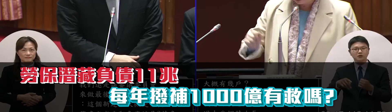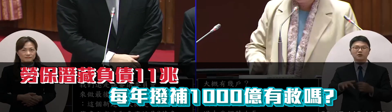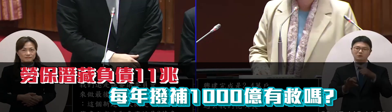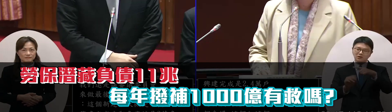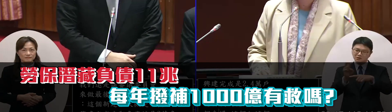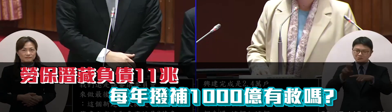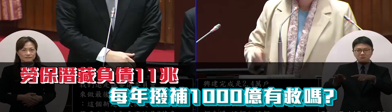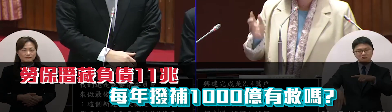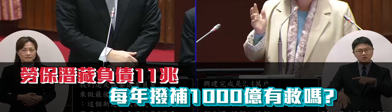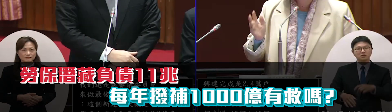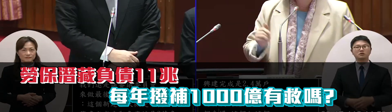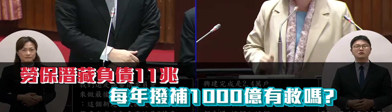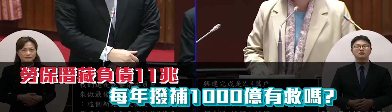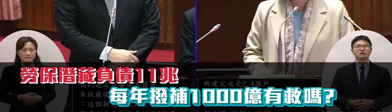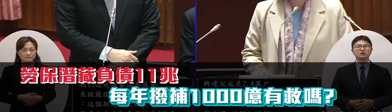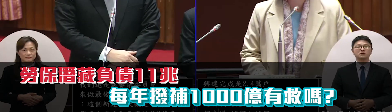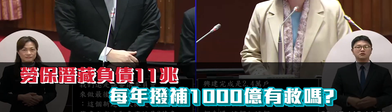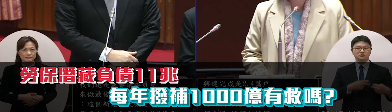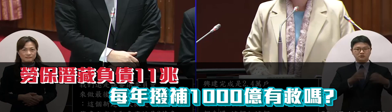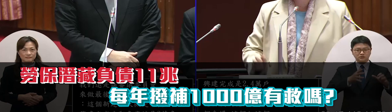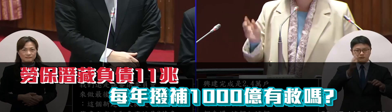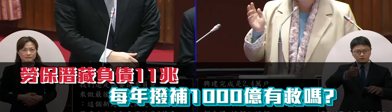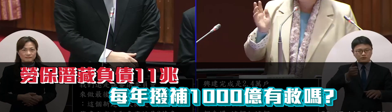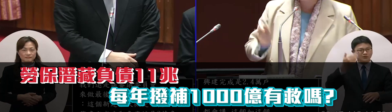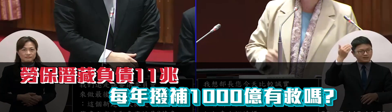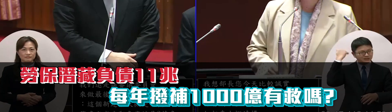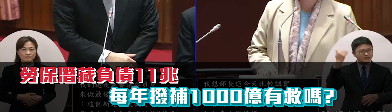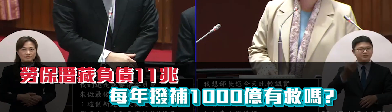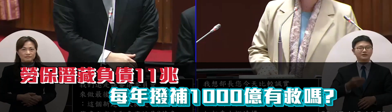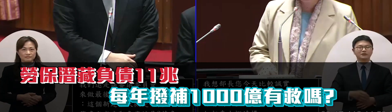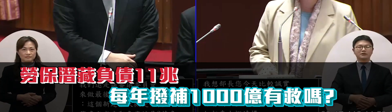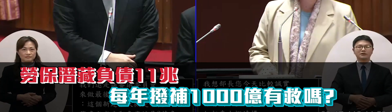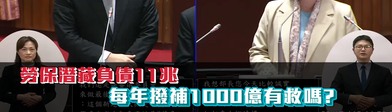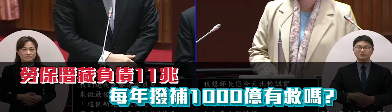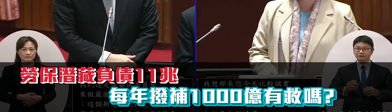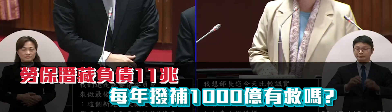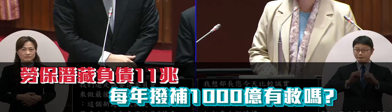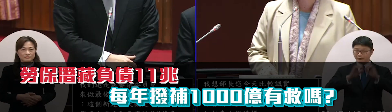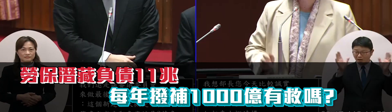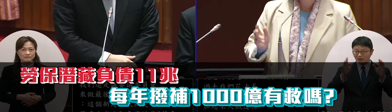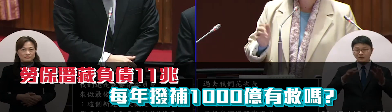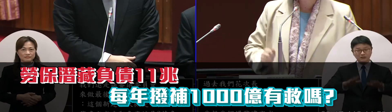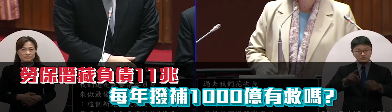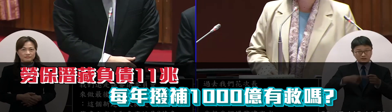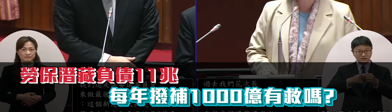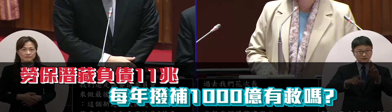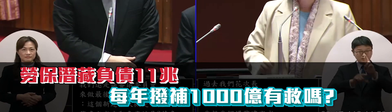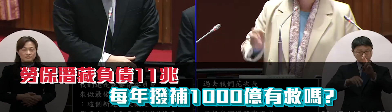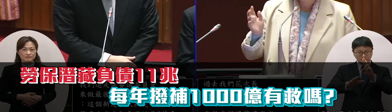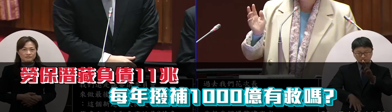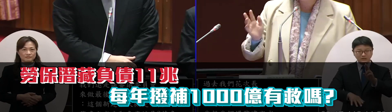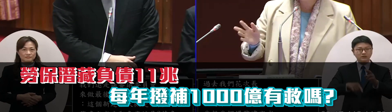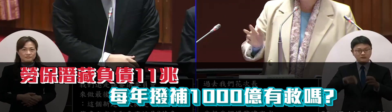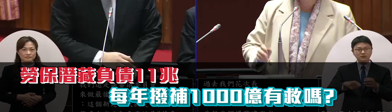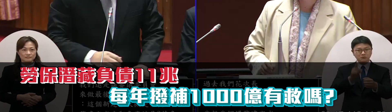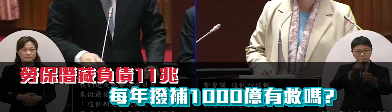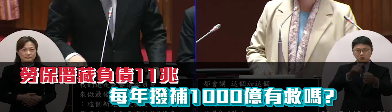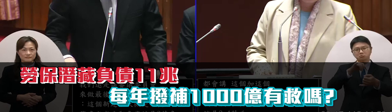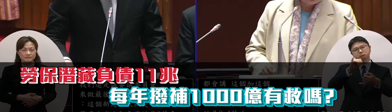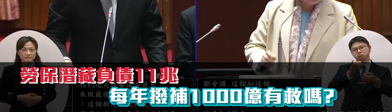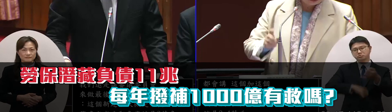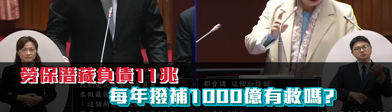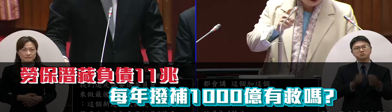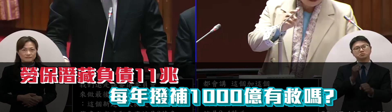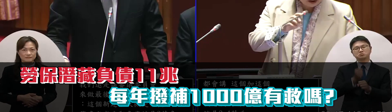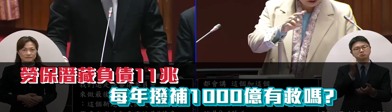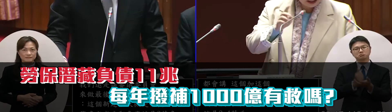以12万户来讲，所以这个蔡总统当时承诺在今年年底确定是跳票是做不到的。那我想我们大家也